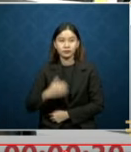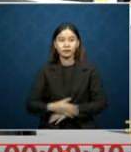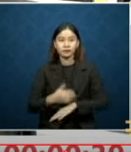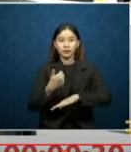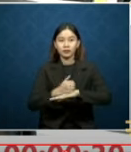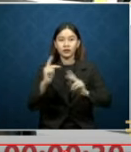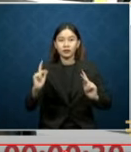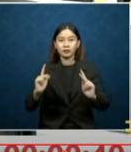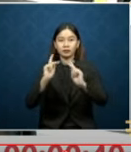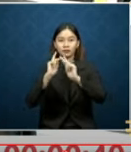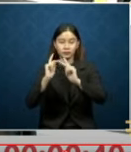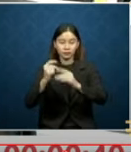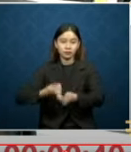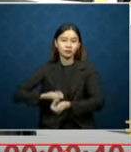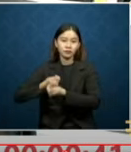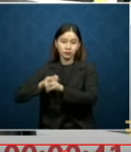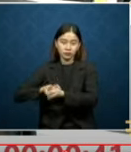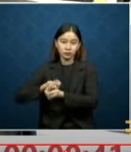ษตรด้วย